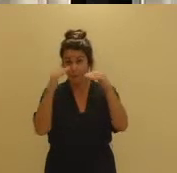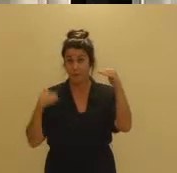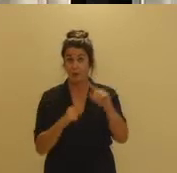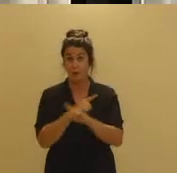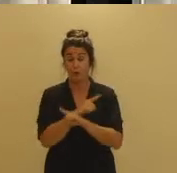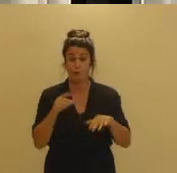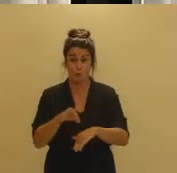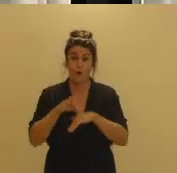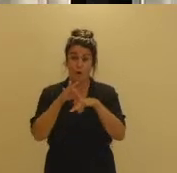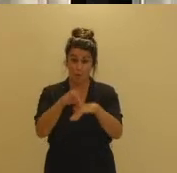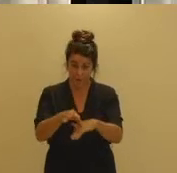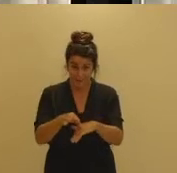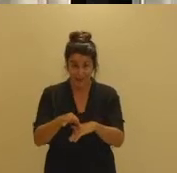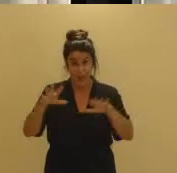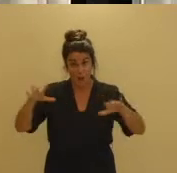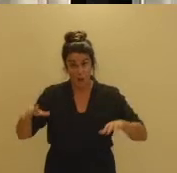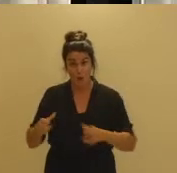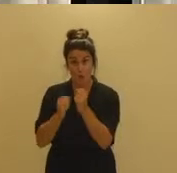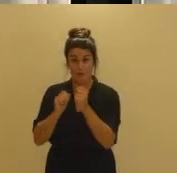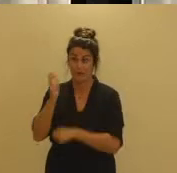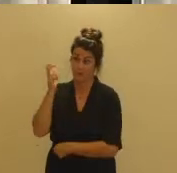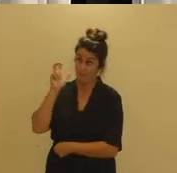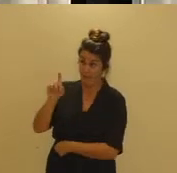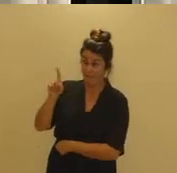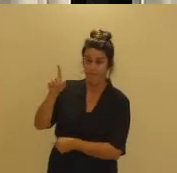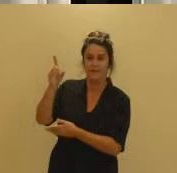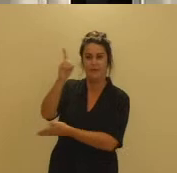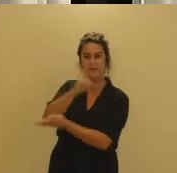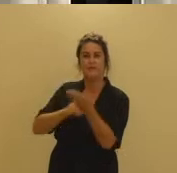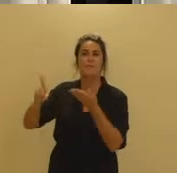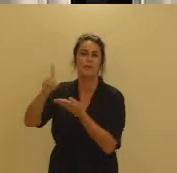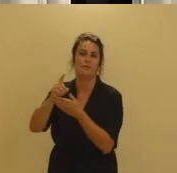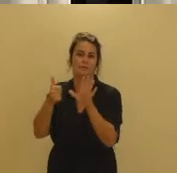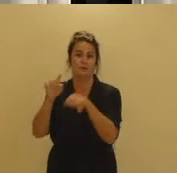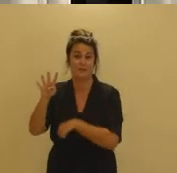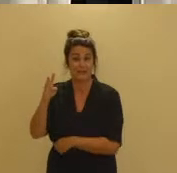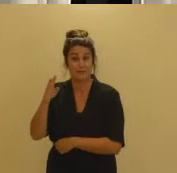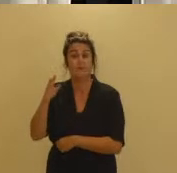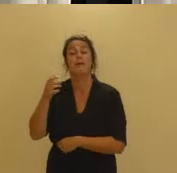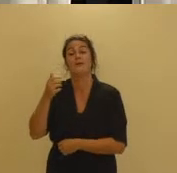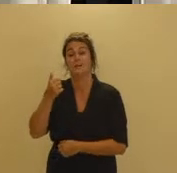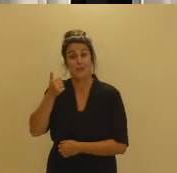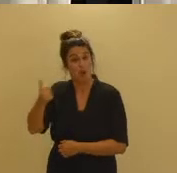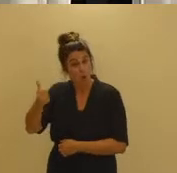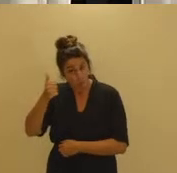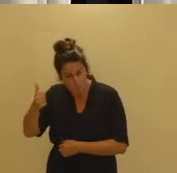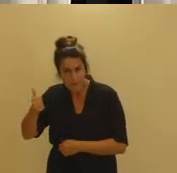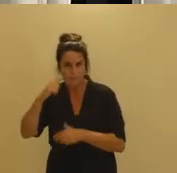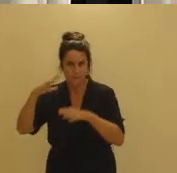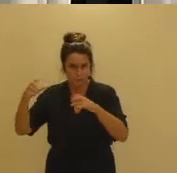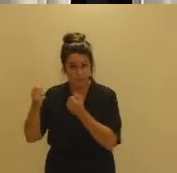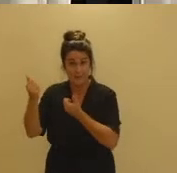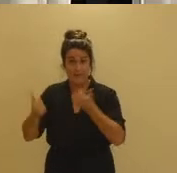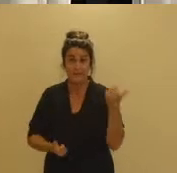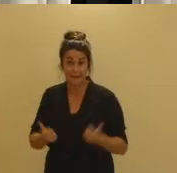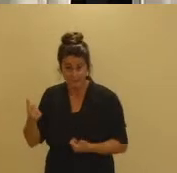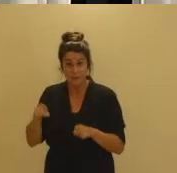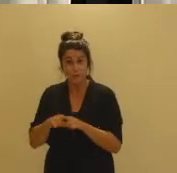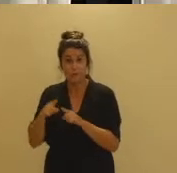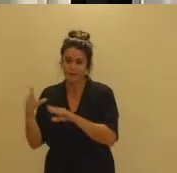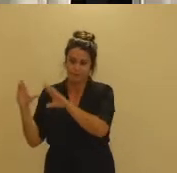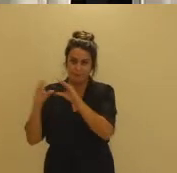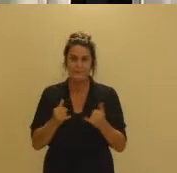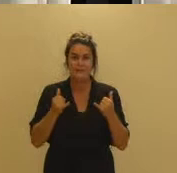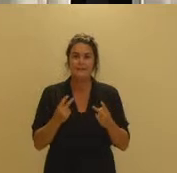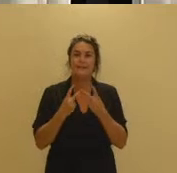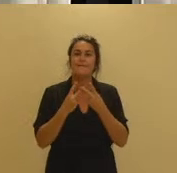du département. Ce département qui a fait le choix d'établir ses services de manière pérenne sur notre commune au travers